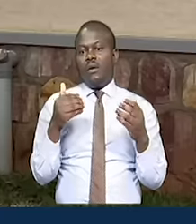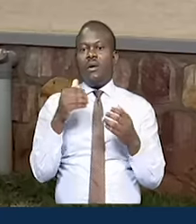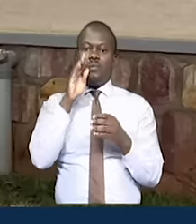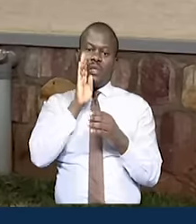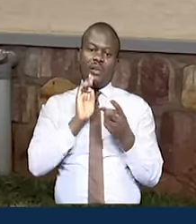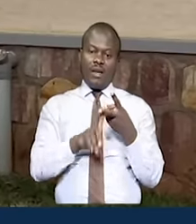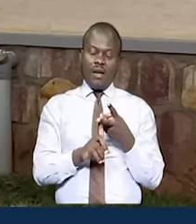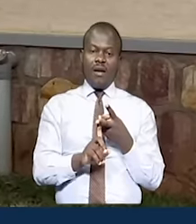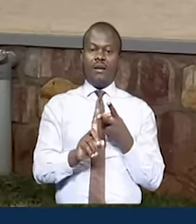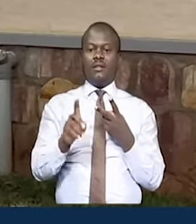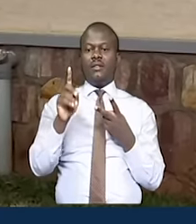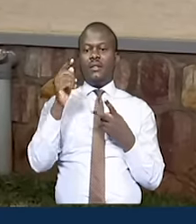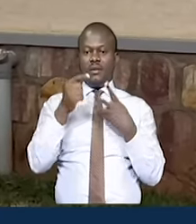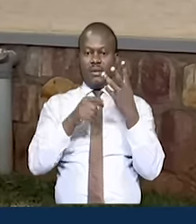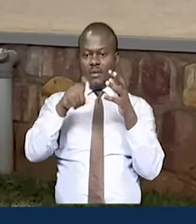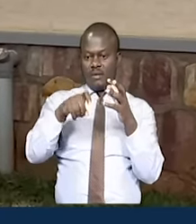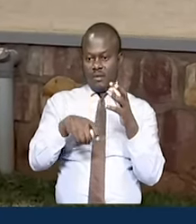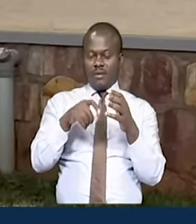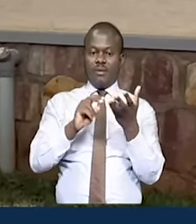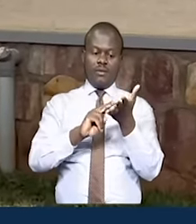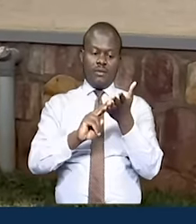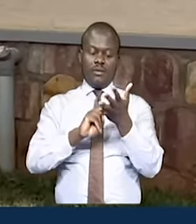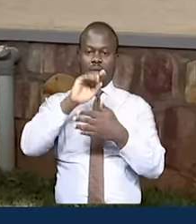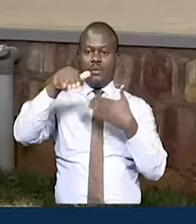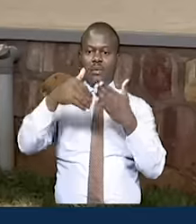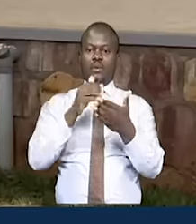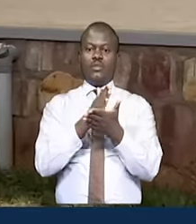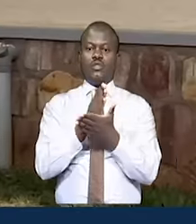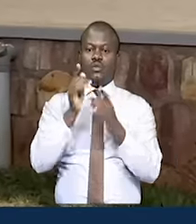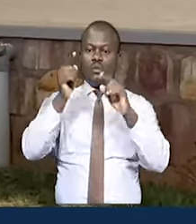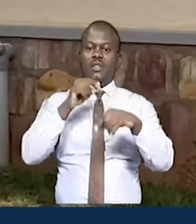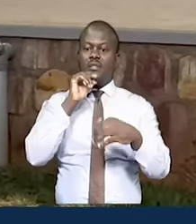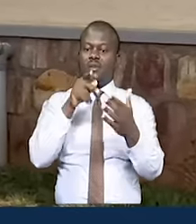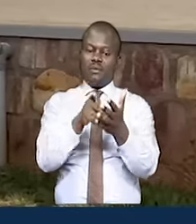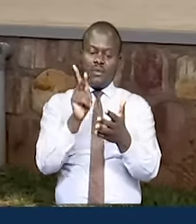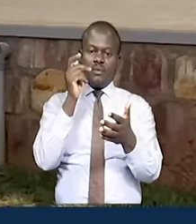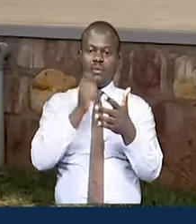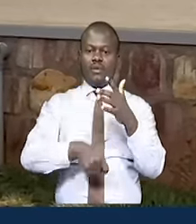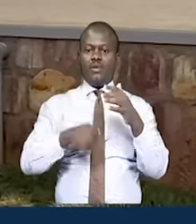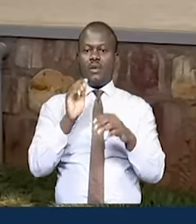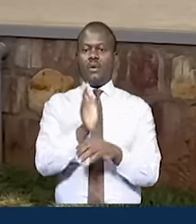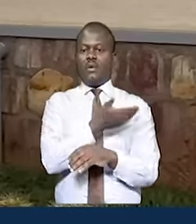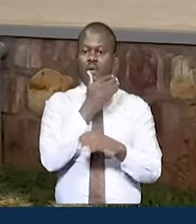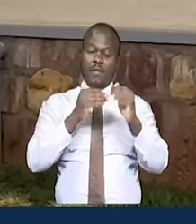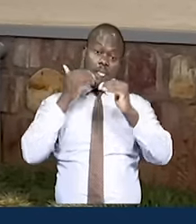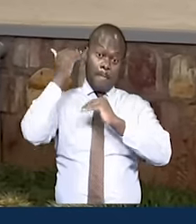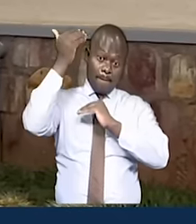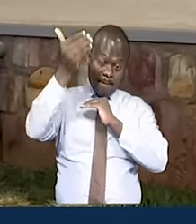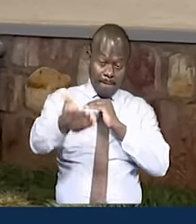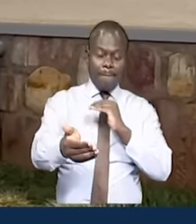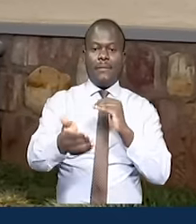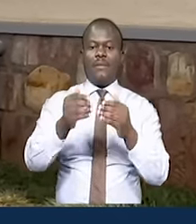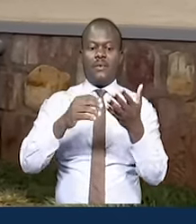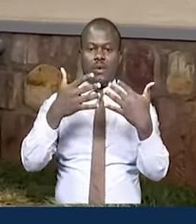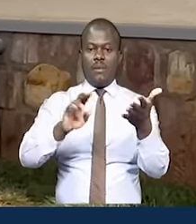inzoga, ibyo dukenera dukoresha, burya biza tutabisoreye twabisonewe, noneho twazamara